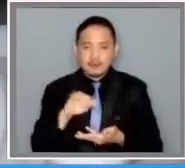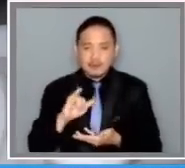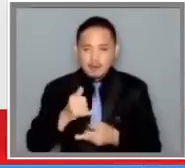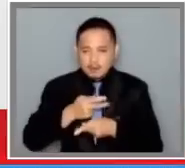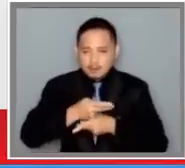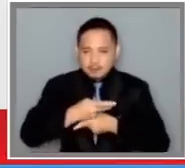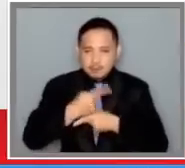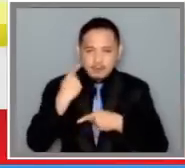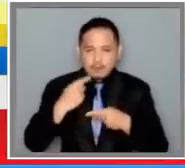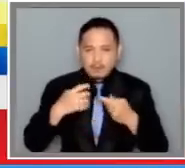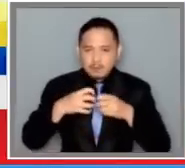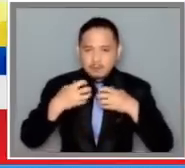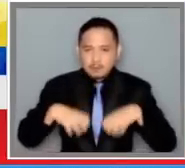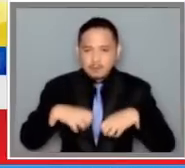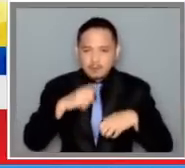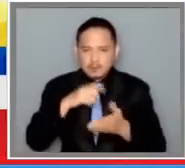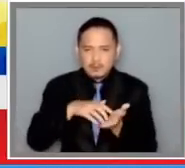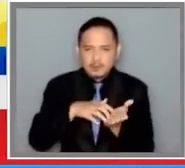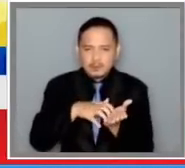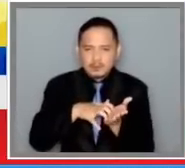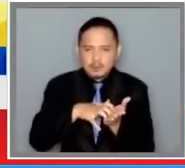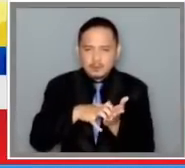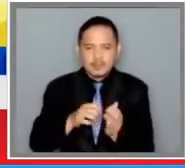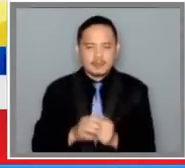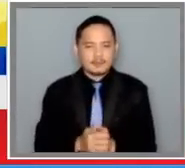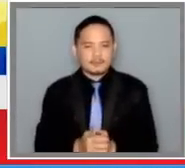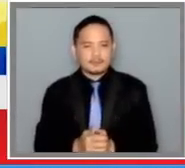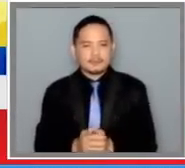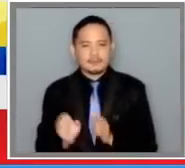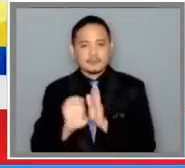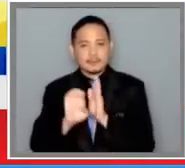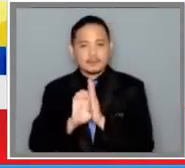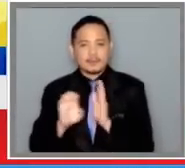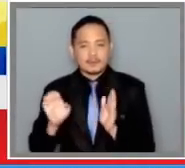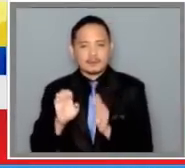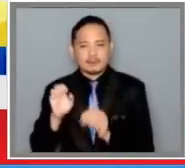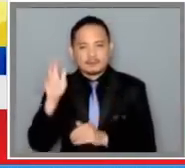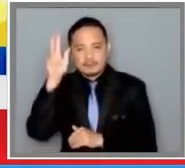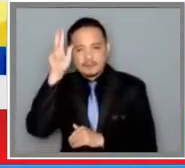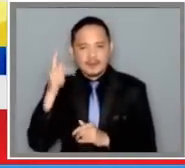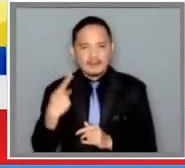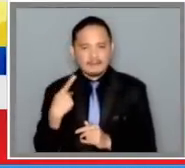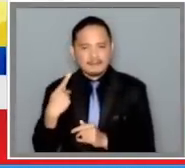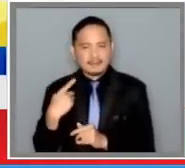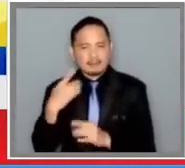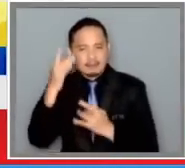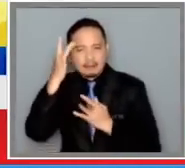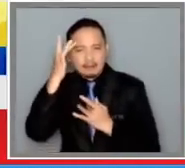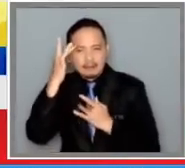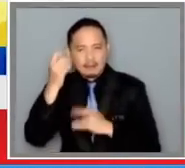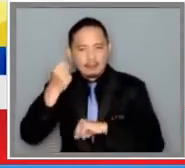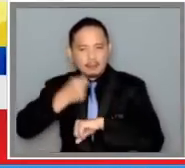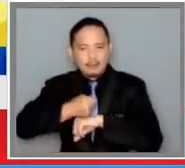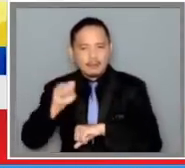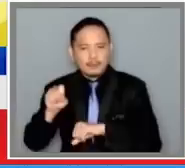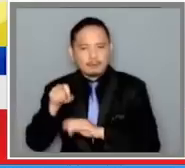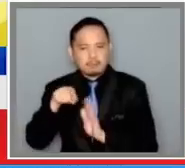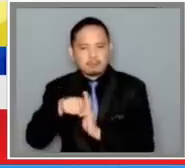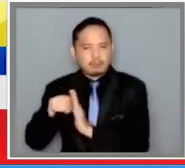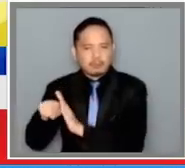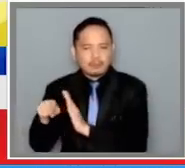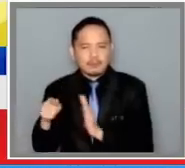itlog. Maraming tumigil eh, nagkasakit. Pagkatapos yung ibang nalugi, nagbawas ng alaga. So matagal nang nalulugi